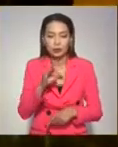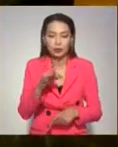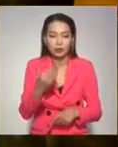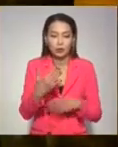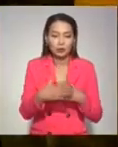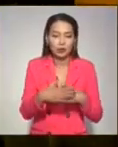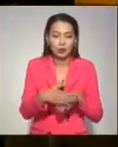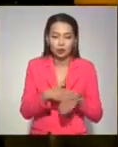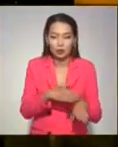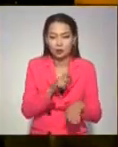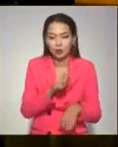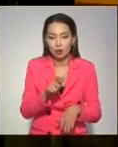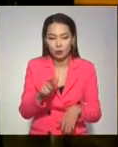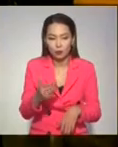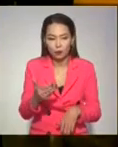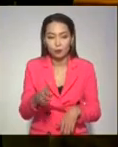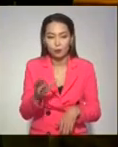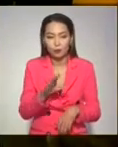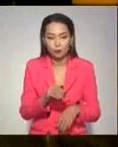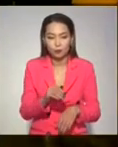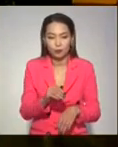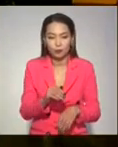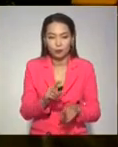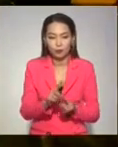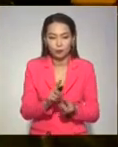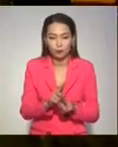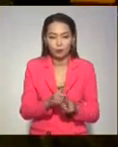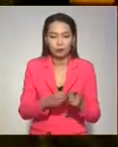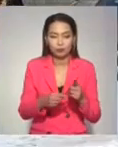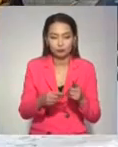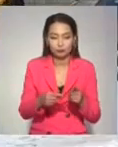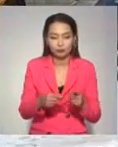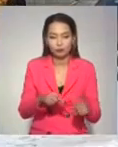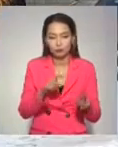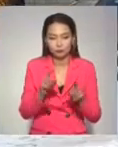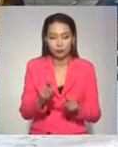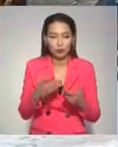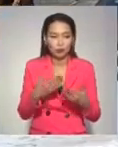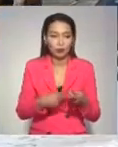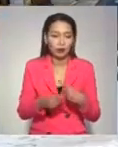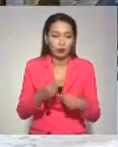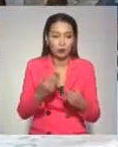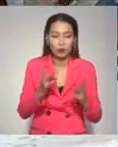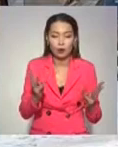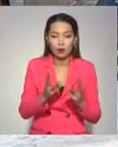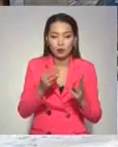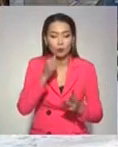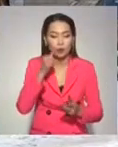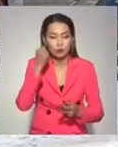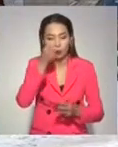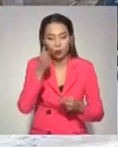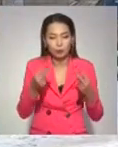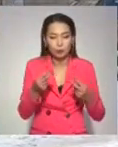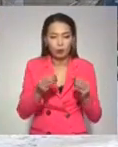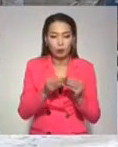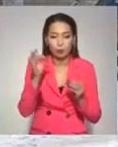шығарылған адамдар автобусға жылу жерге отырғызылды. Жалпы биыл өрт былтырғы жылмен салыстырғанда